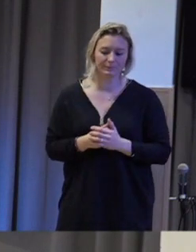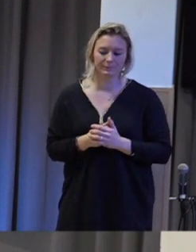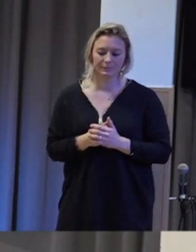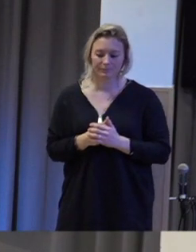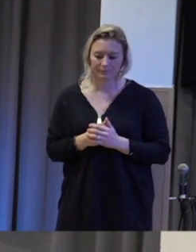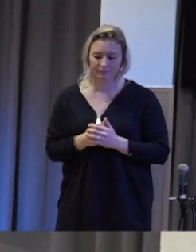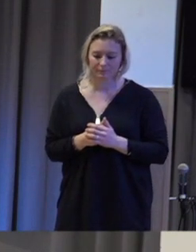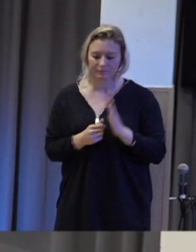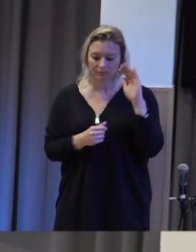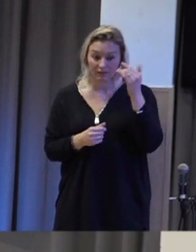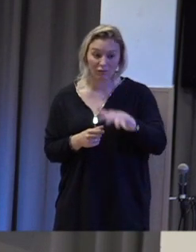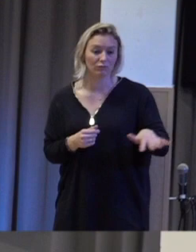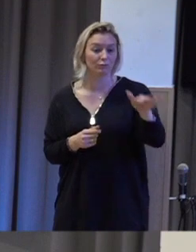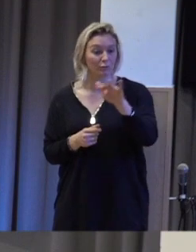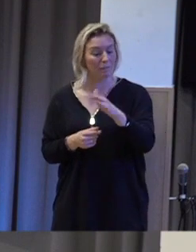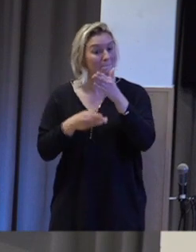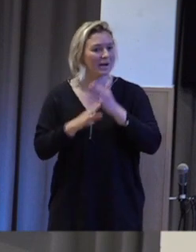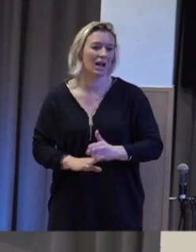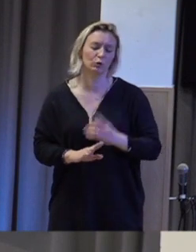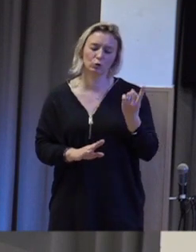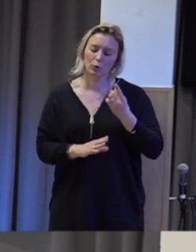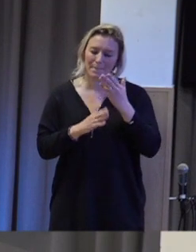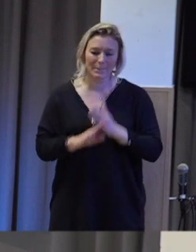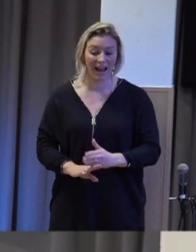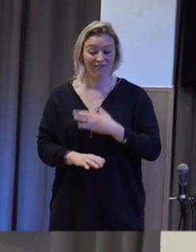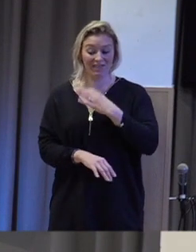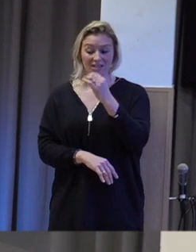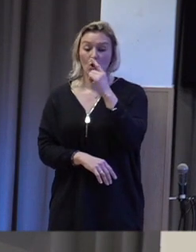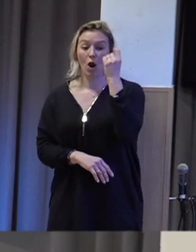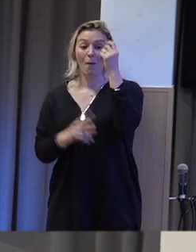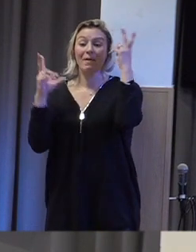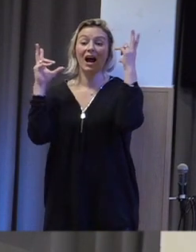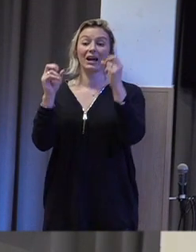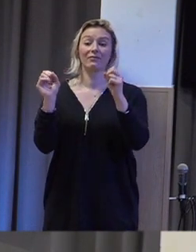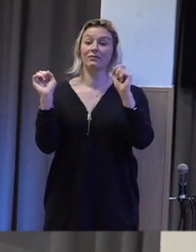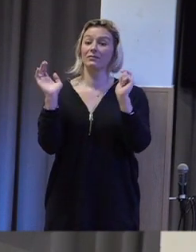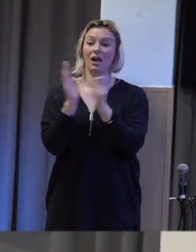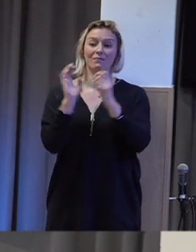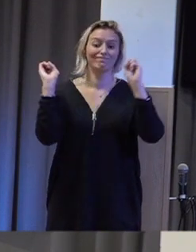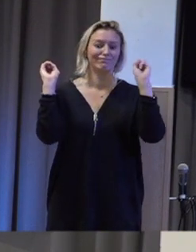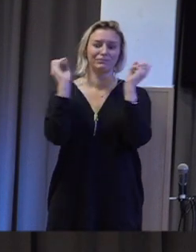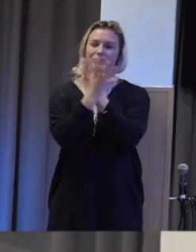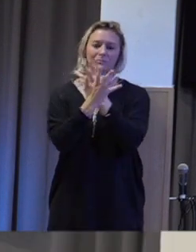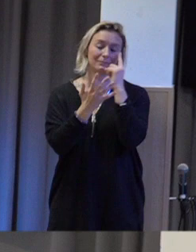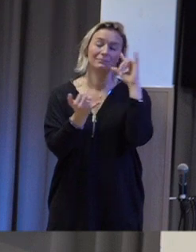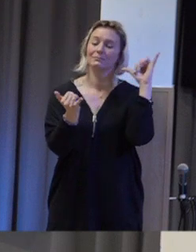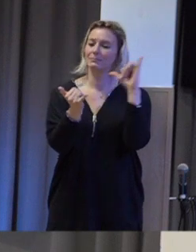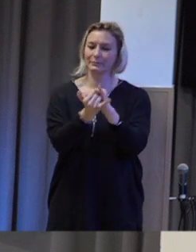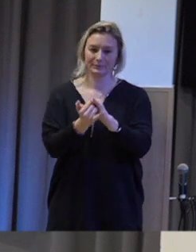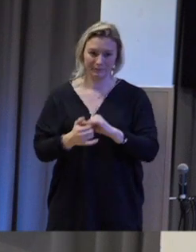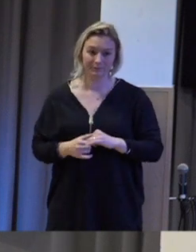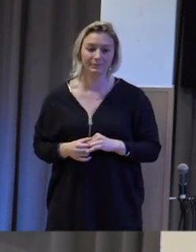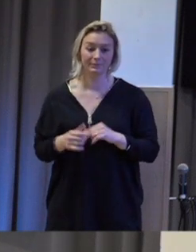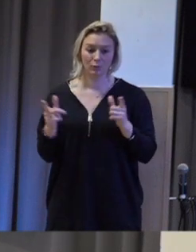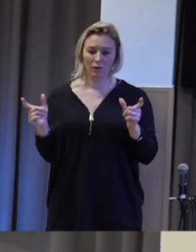vous aussi tenez-vous prêts, car le Fils de l'homme viendra à l'heure où vous n'y penserez pas. Veillez